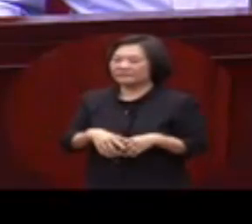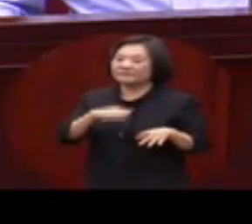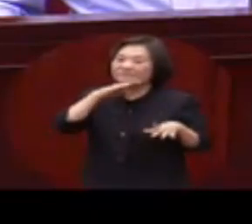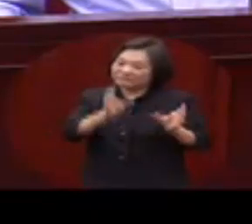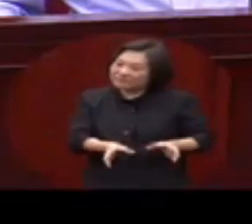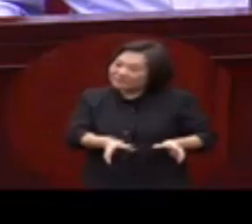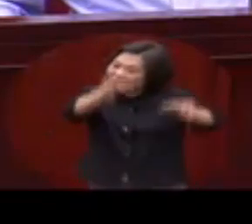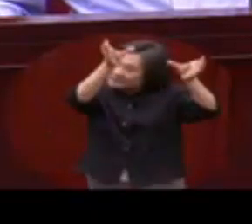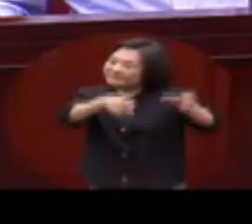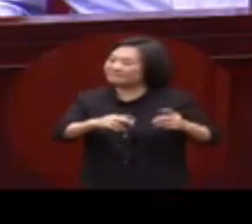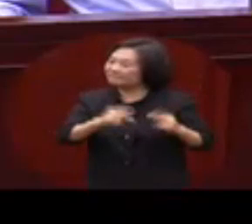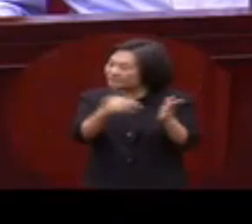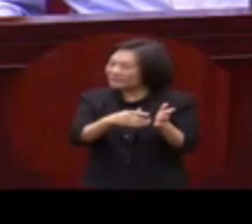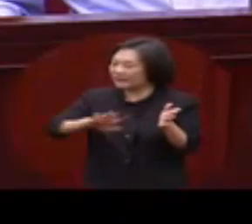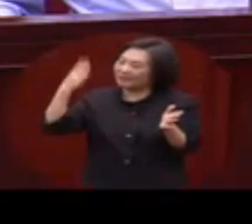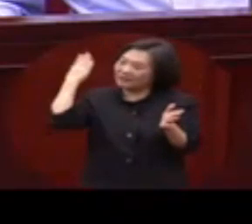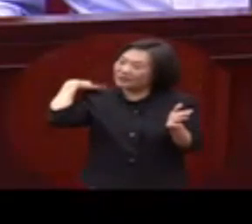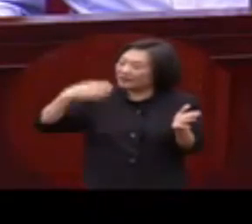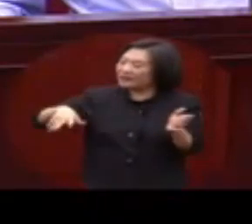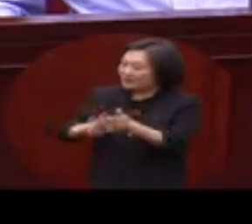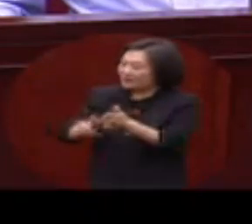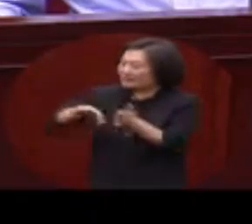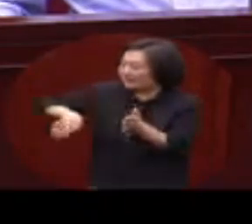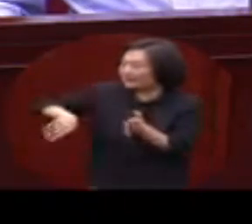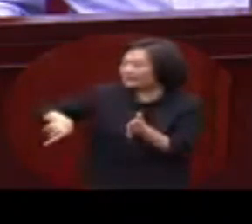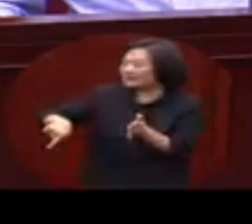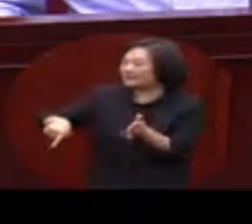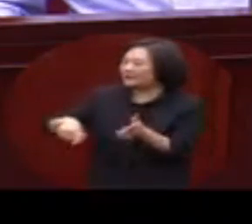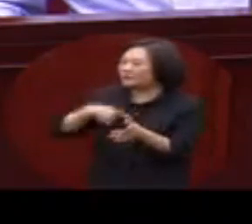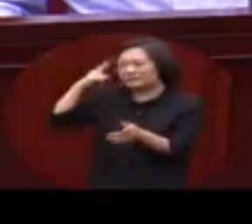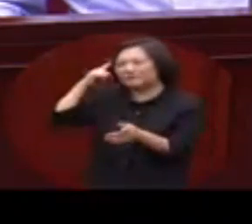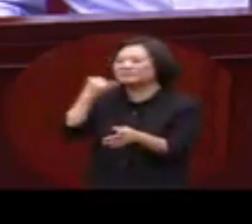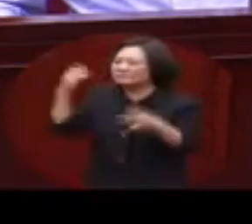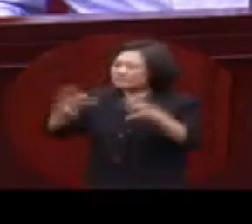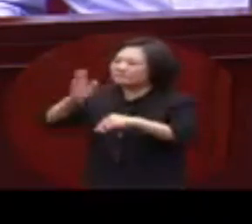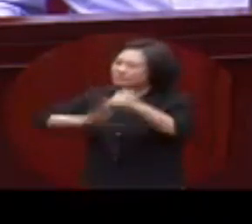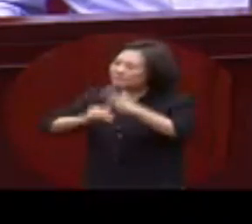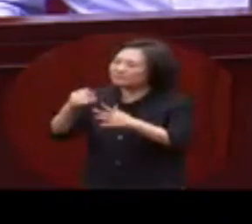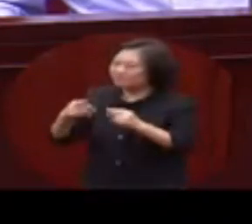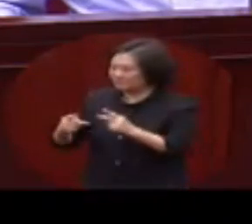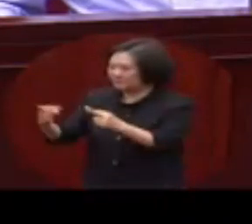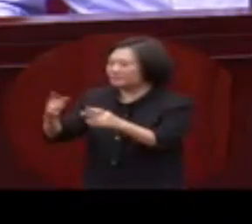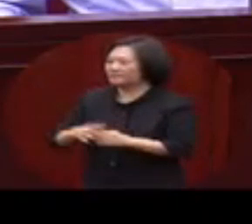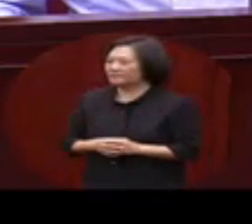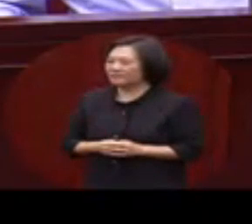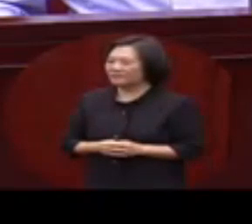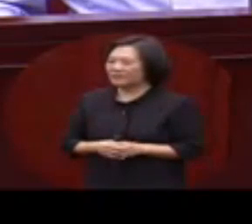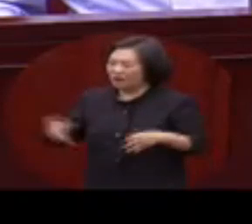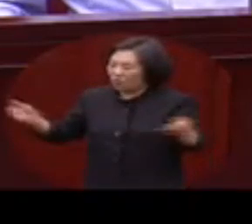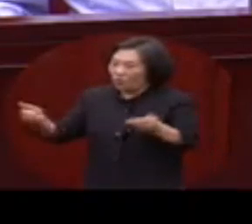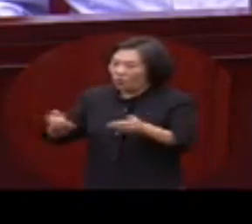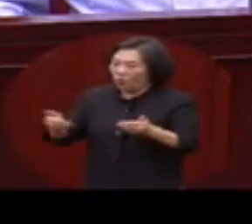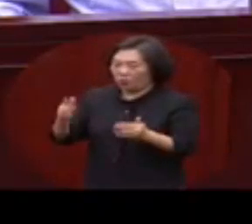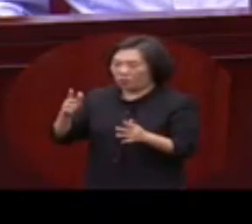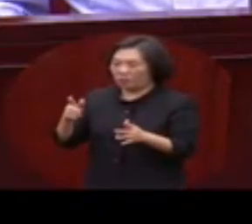都发局把整个后站商圈并进去一起思考。那我想这个是应该是一个很大的开发案，但是我